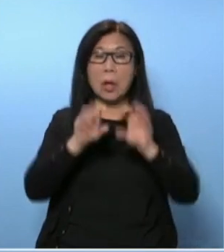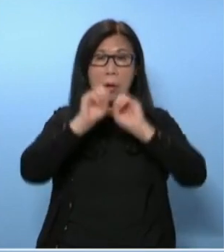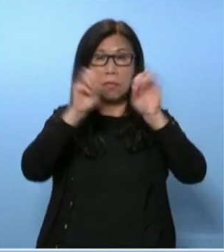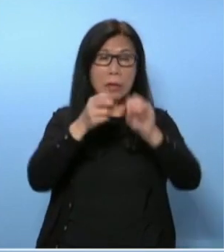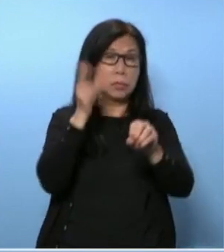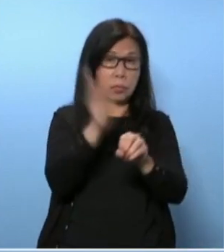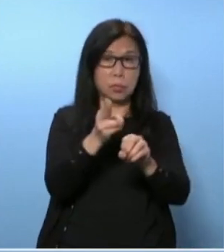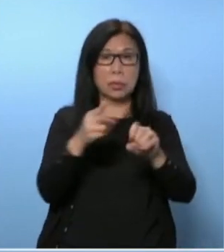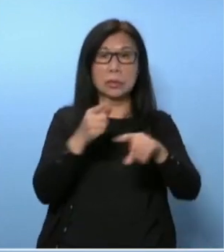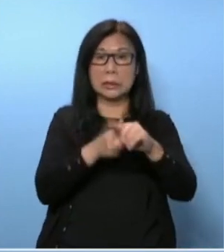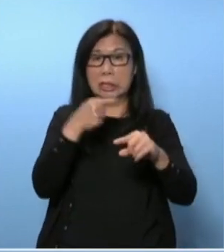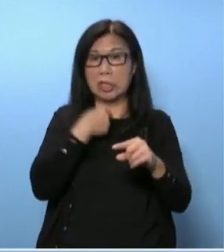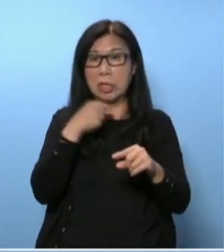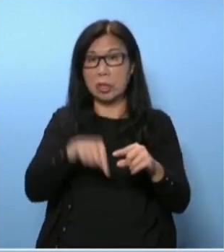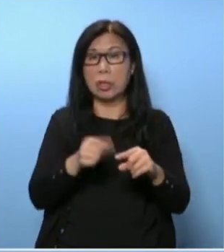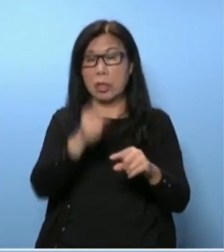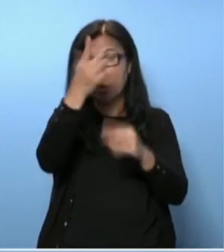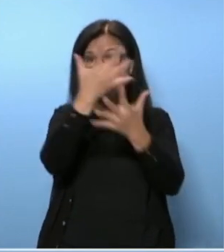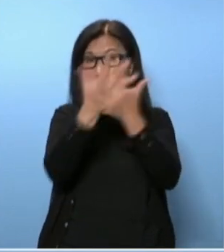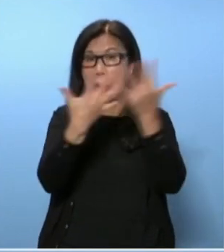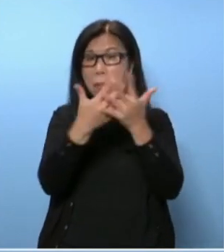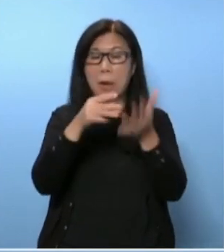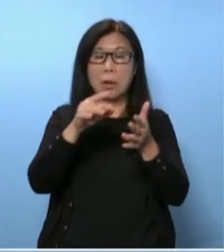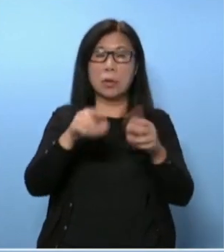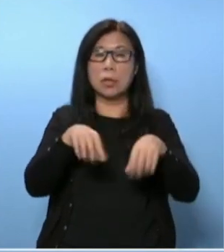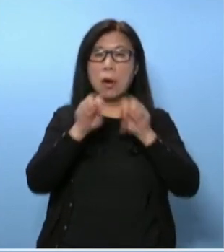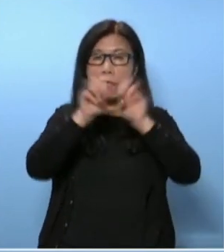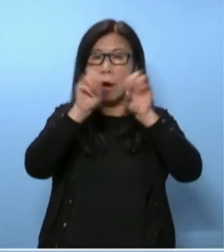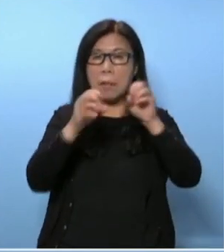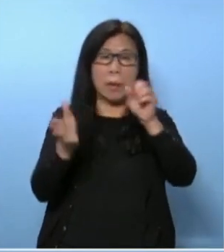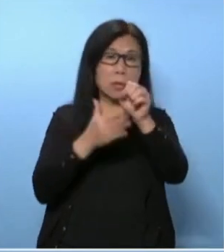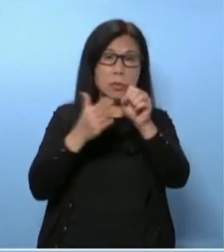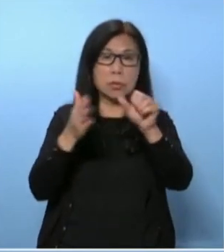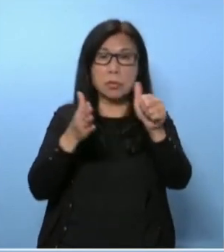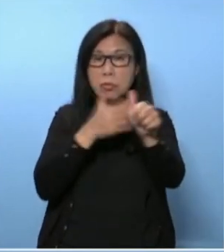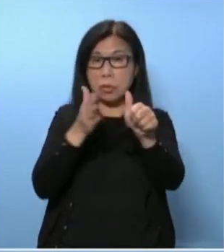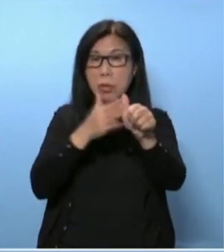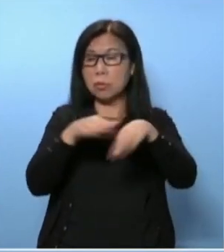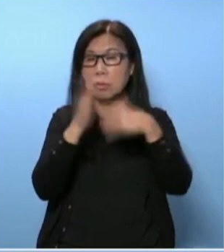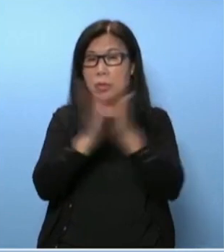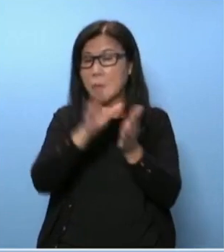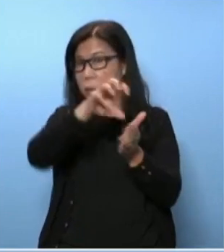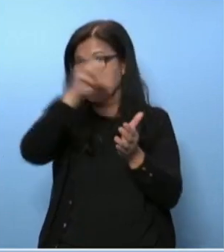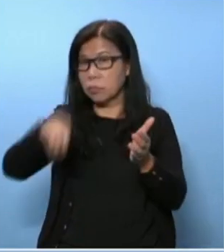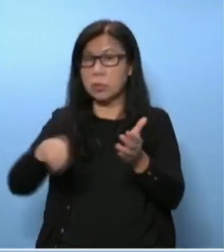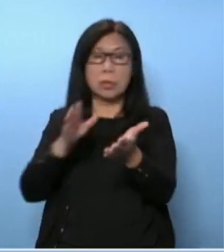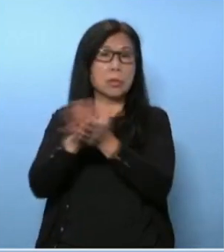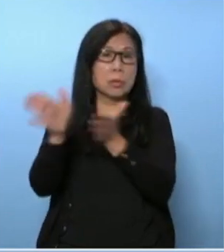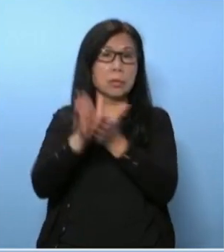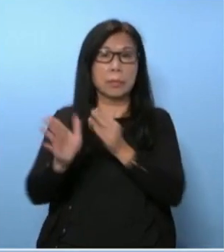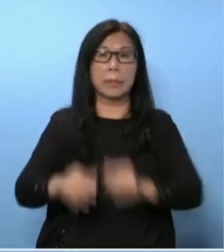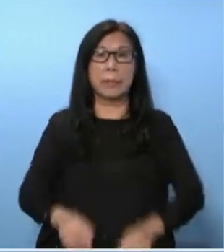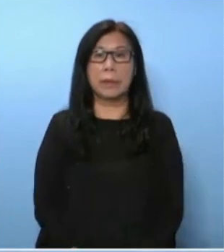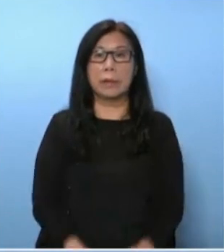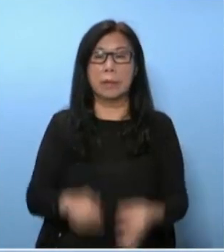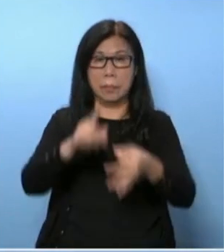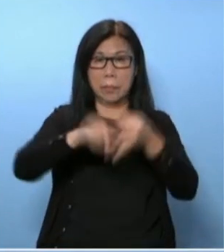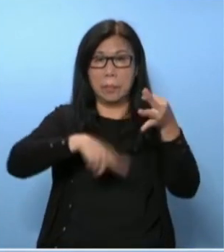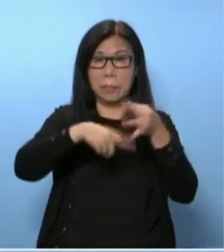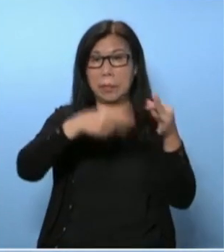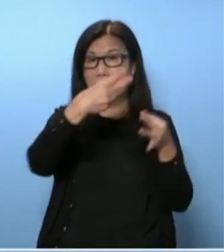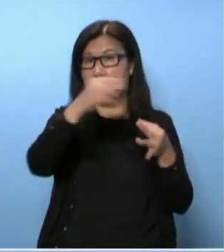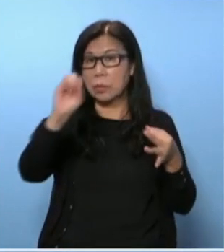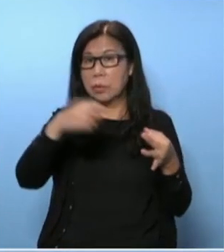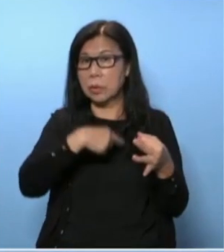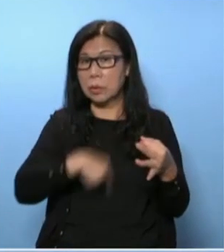個命令，要求這些網絡商移除這些訊息的。多謝主席。 何君堯議員。 多謝